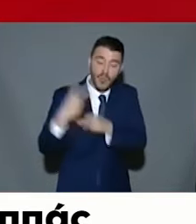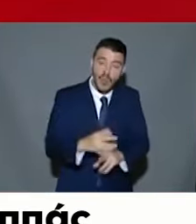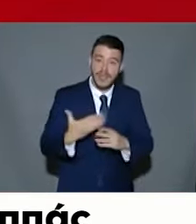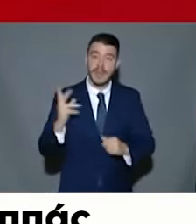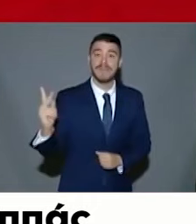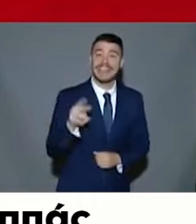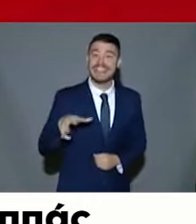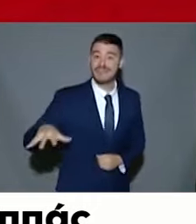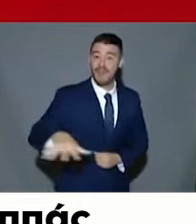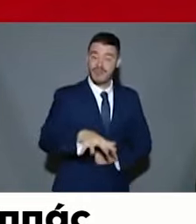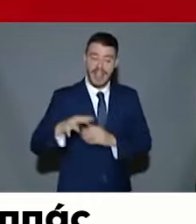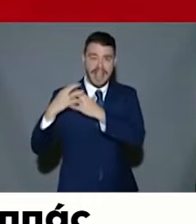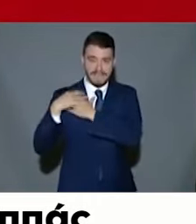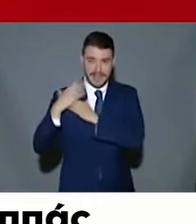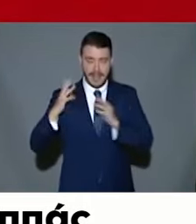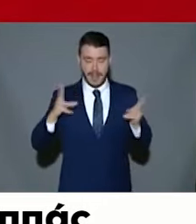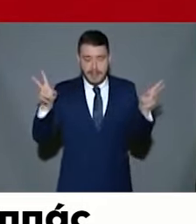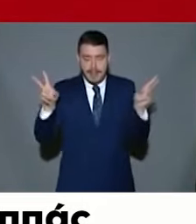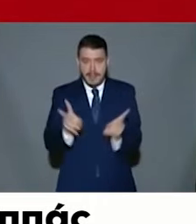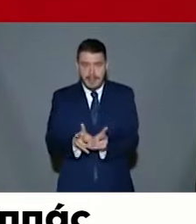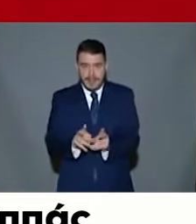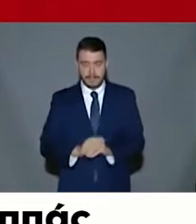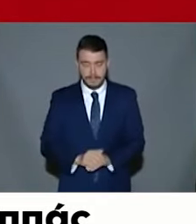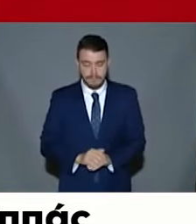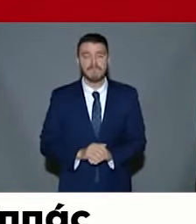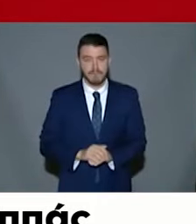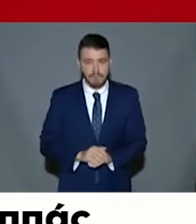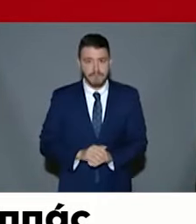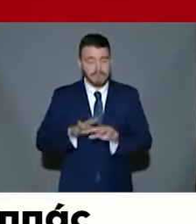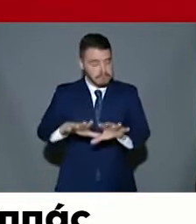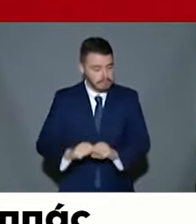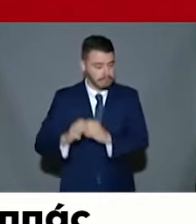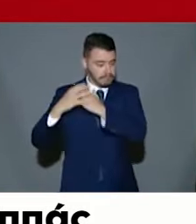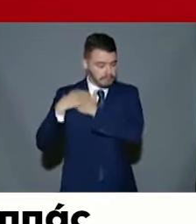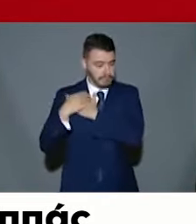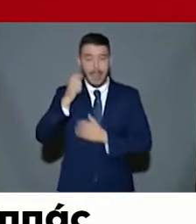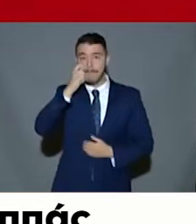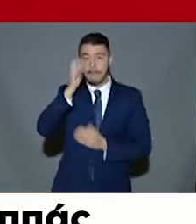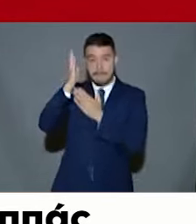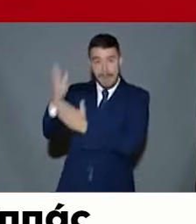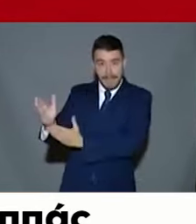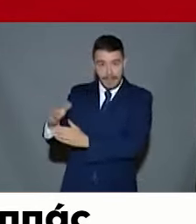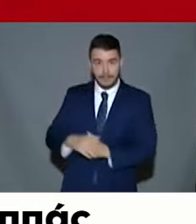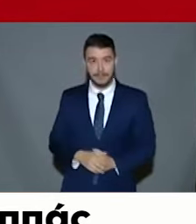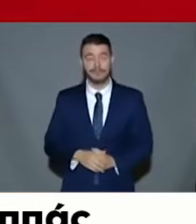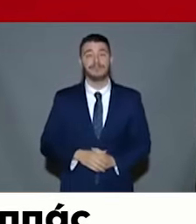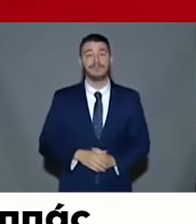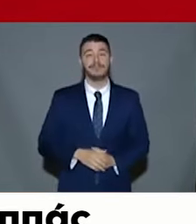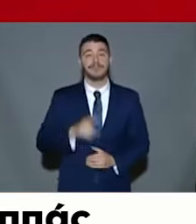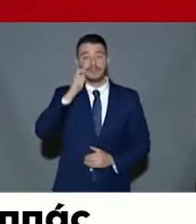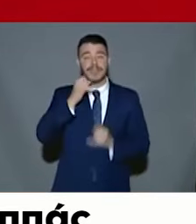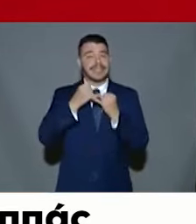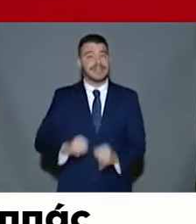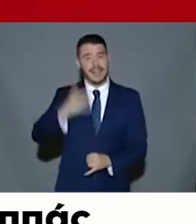στην ψηφοφορία, βλέποντας τη συντριπτική πλειοψηφία που απέσπασε η πρόταση των